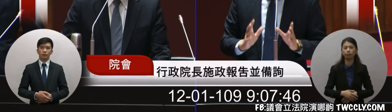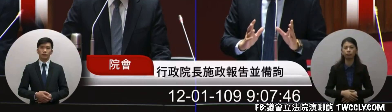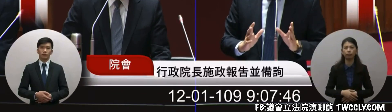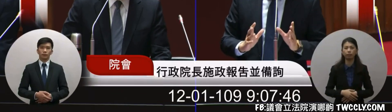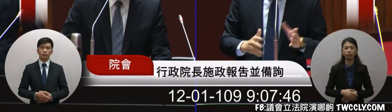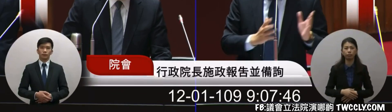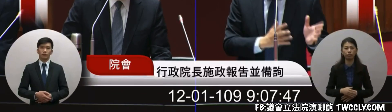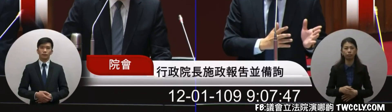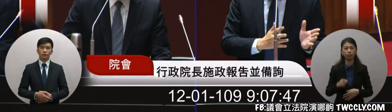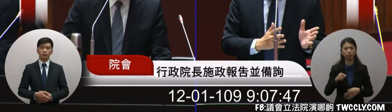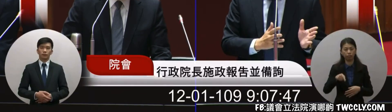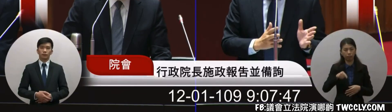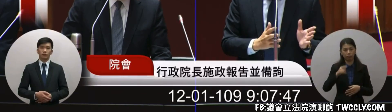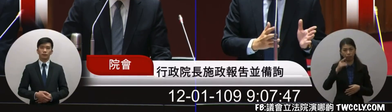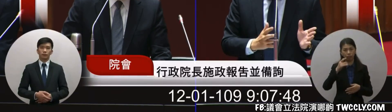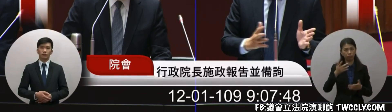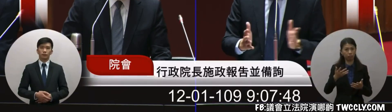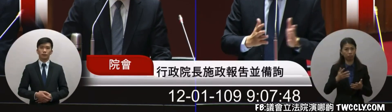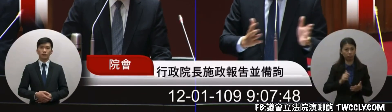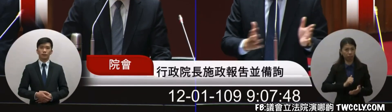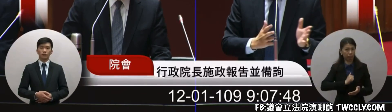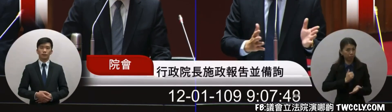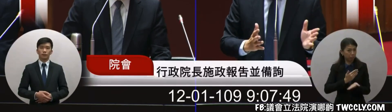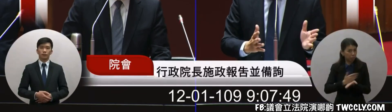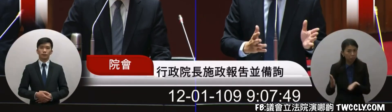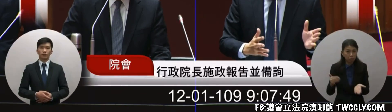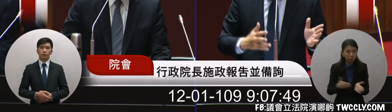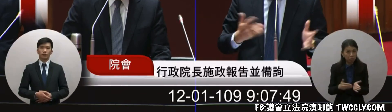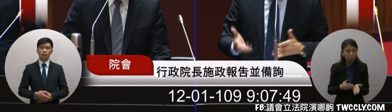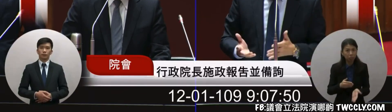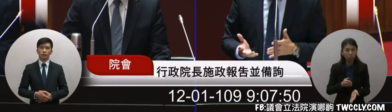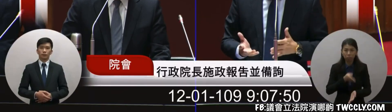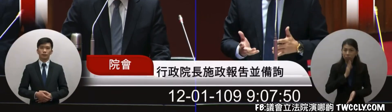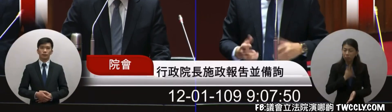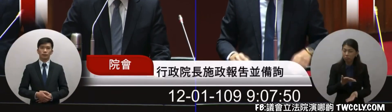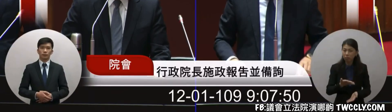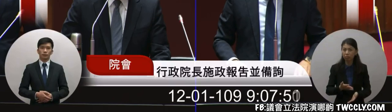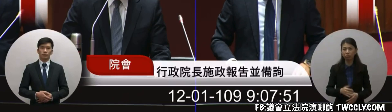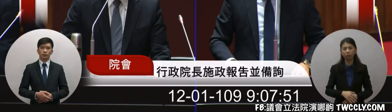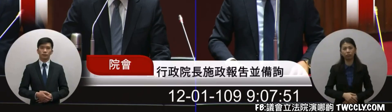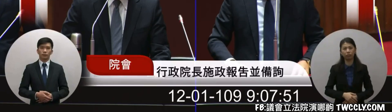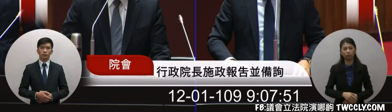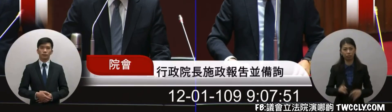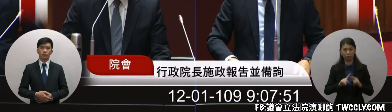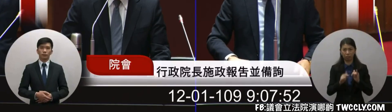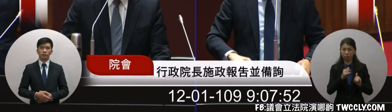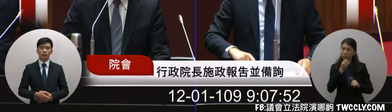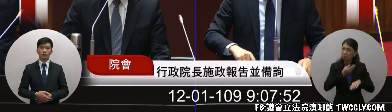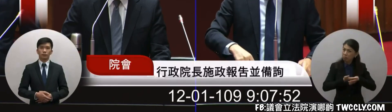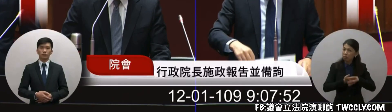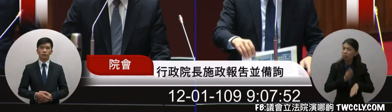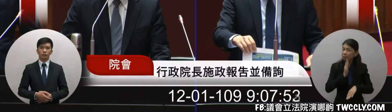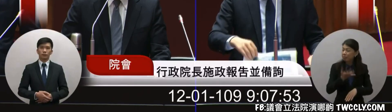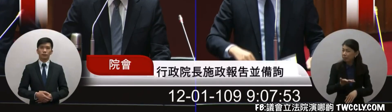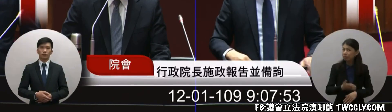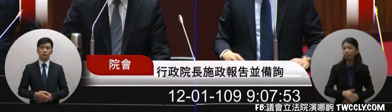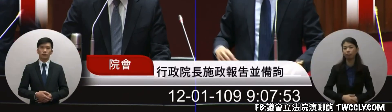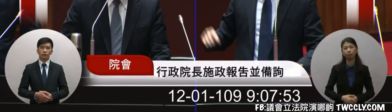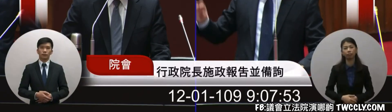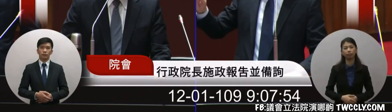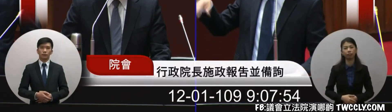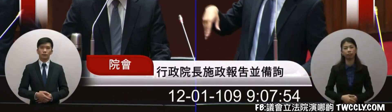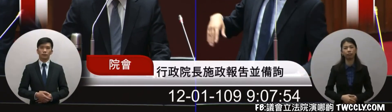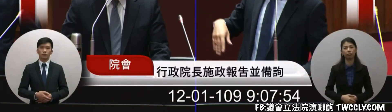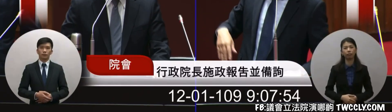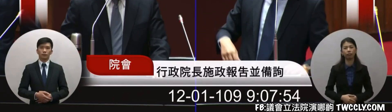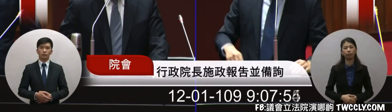是就能够达成哈，就是解决了这个我们国人的疑虑哈，我必须要这样讲哈，